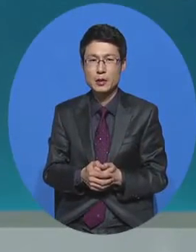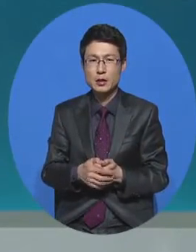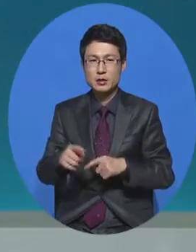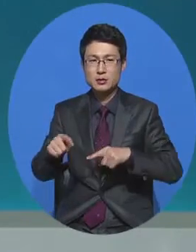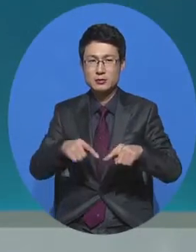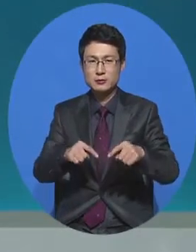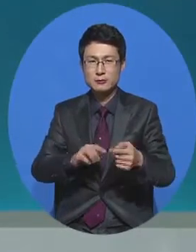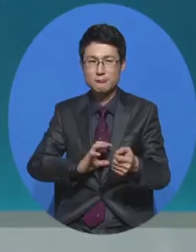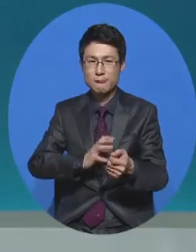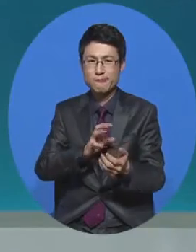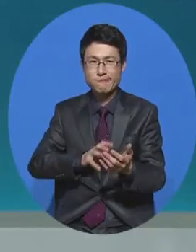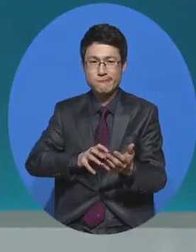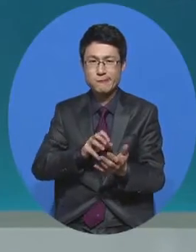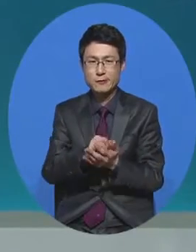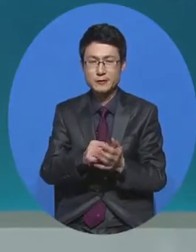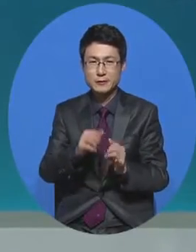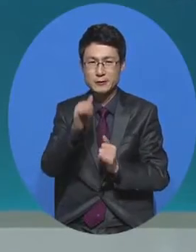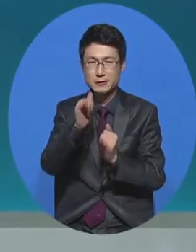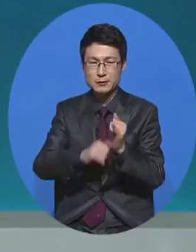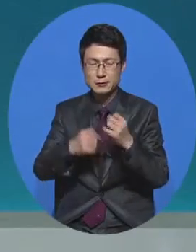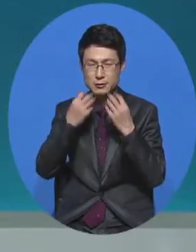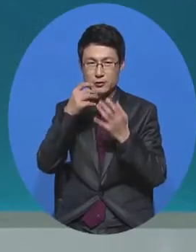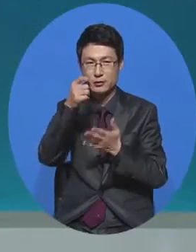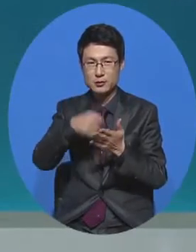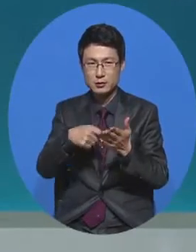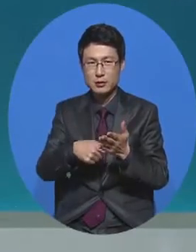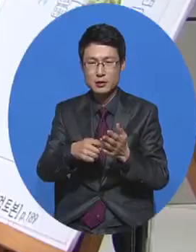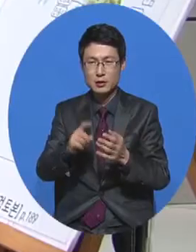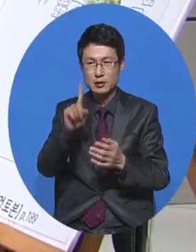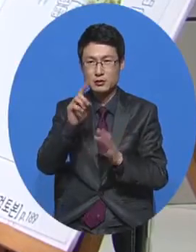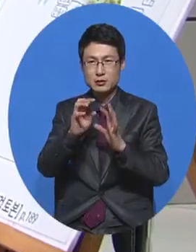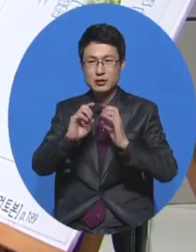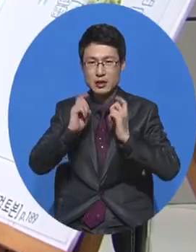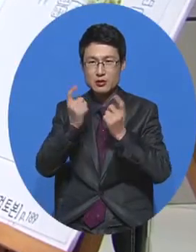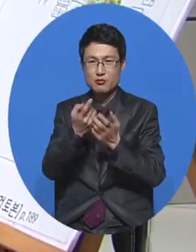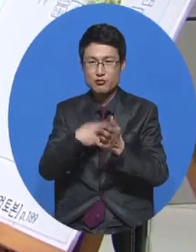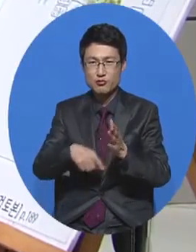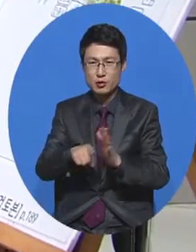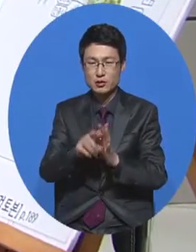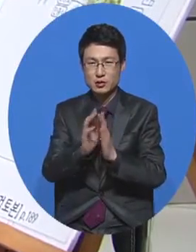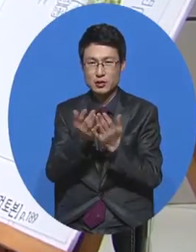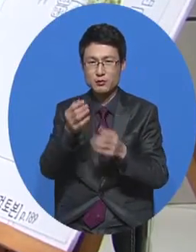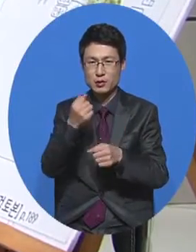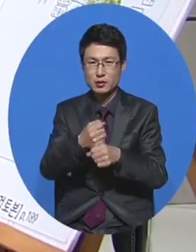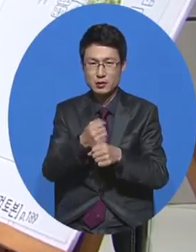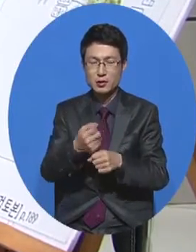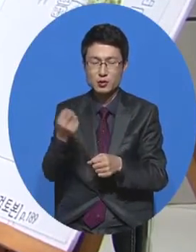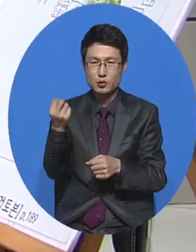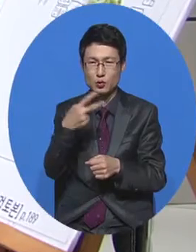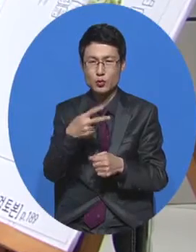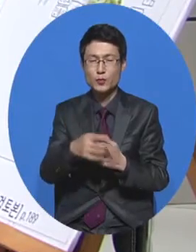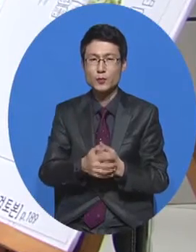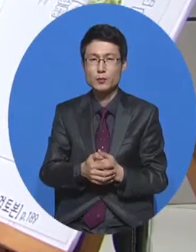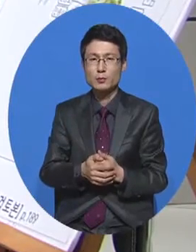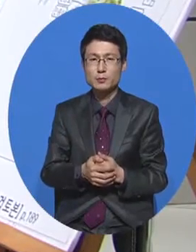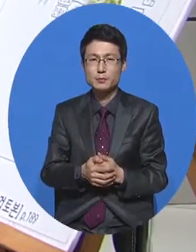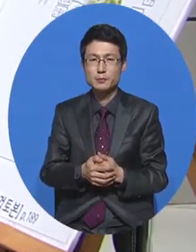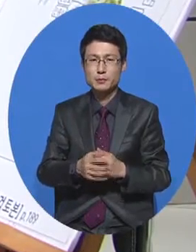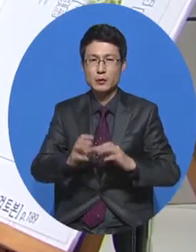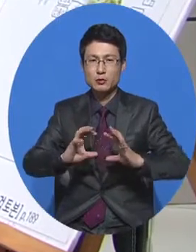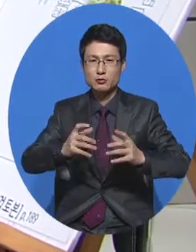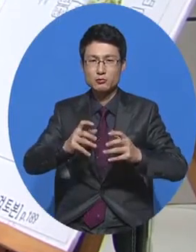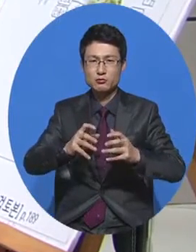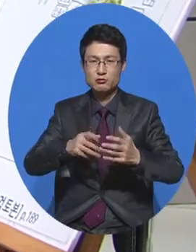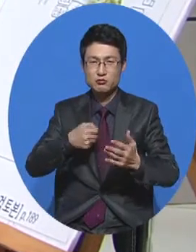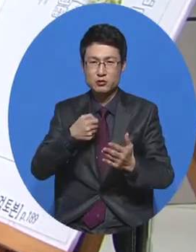잡았다고 해서 역사를 새로 쓰게 따 한 개인을 년이란 교과서 를 만들겠다 그리고 국정 화